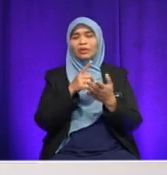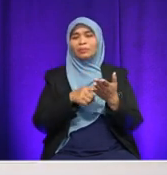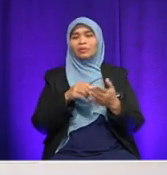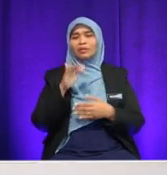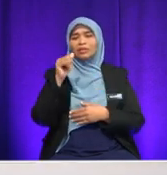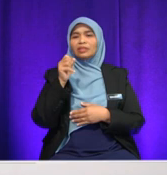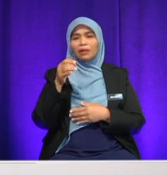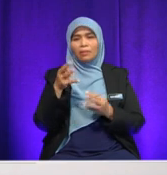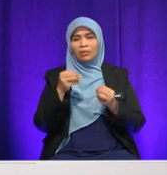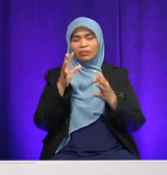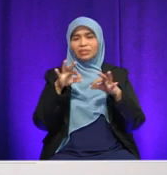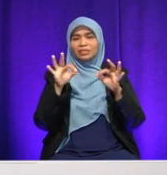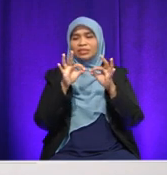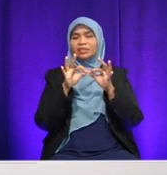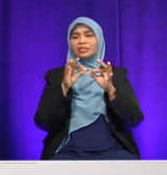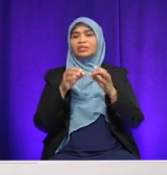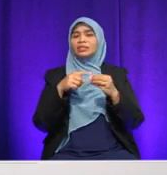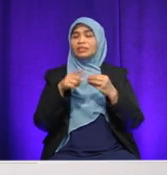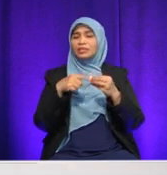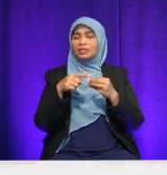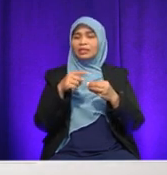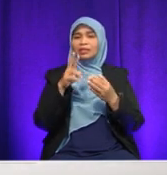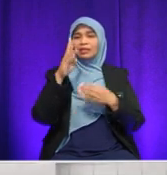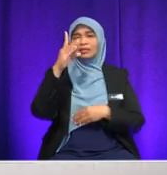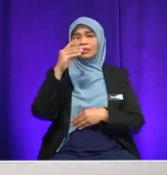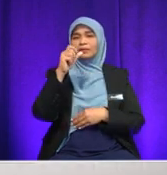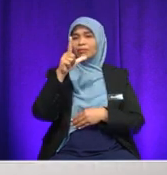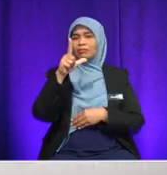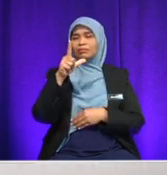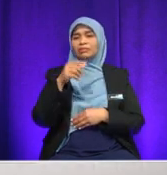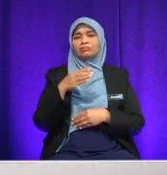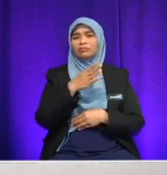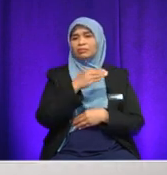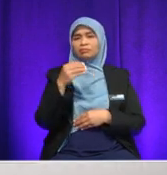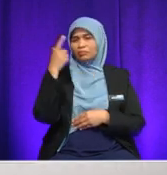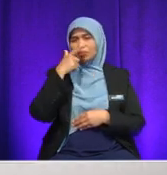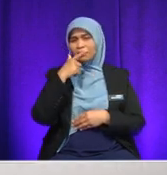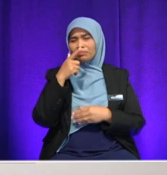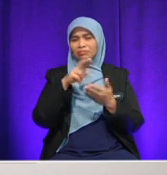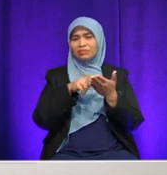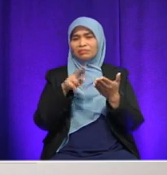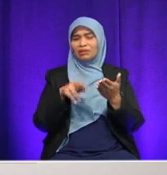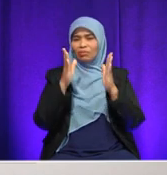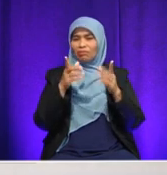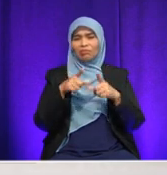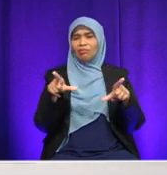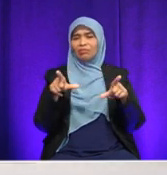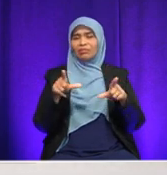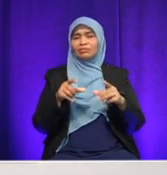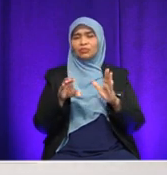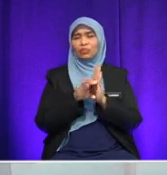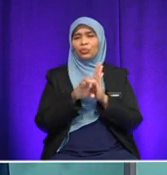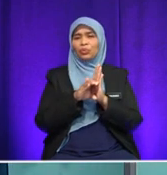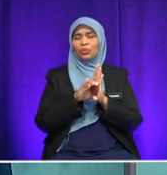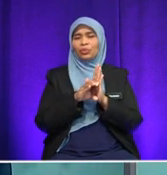Dol. Okey. Dan tidak merendahkan orang lain. Dia tak adalah bila menghasilkan Dol, Dol ni sebenarnya yang nak tu tak